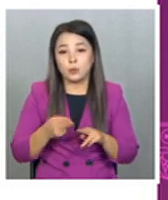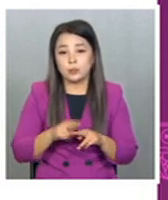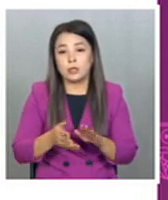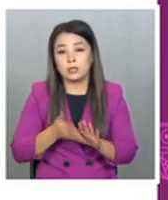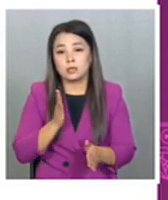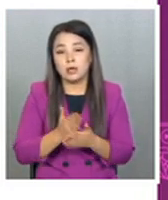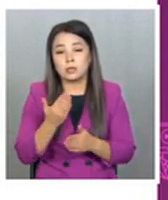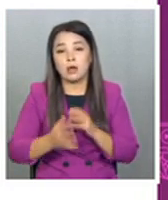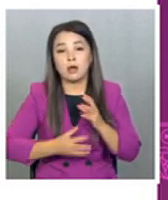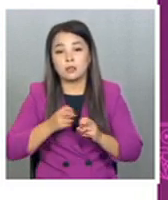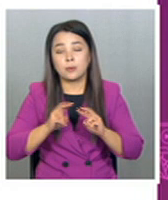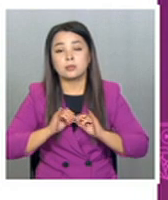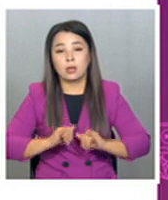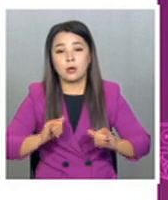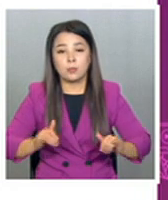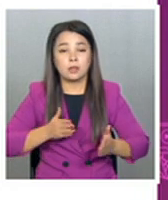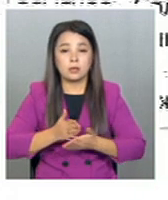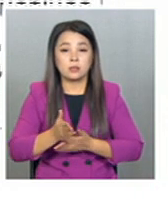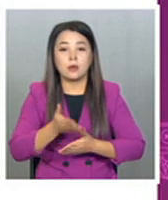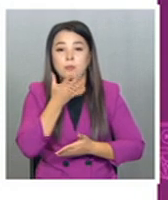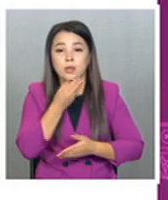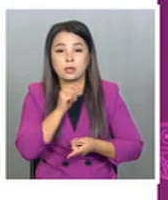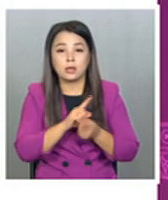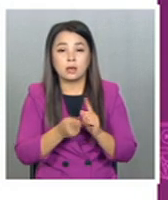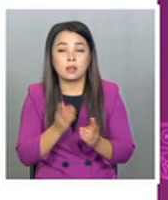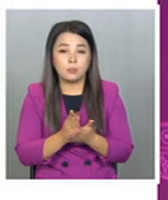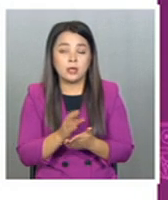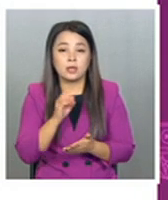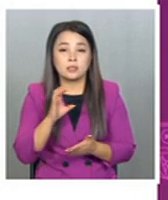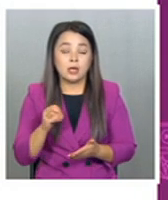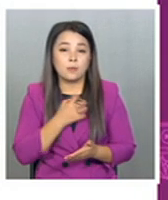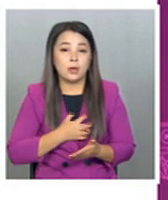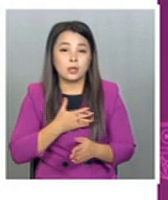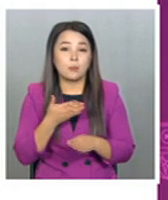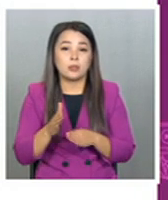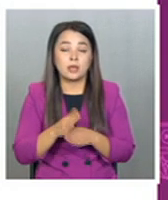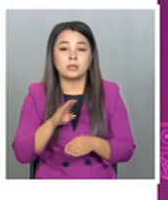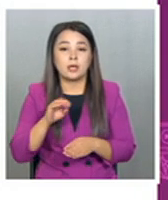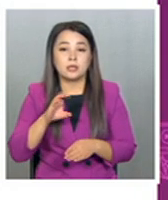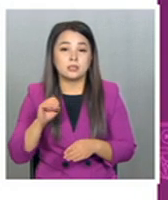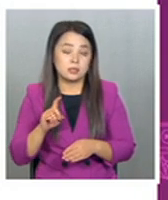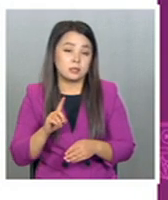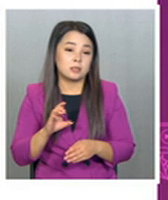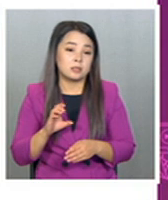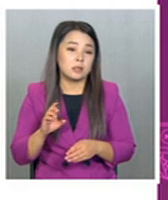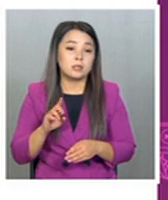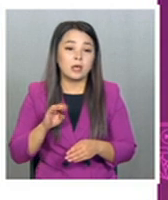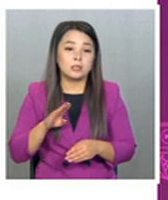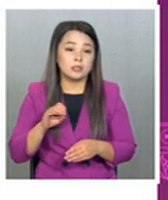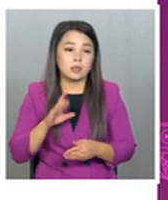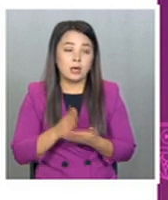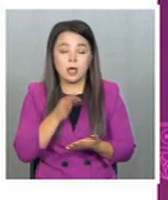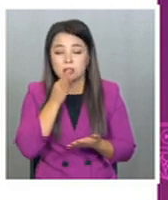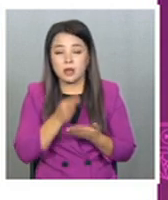кезегінде әлемдік дамуға, көркемдікке әкеледі. Эссенің негізгі бөлімі тезиске қатысты пікірмен басталады.